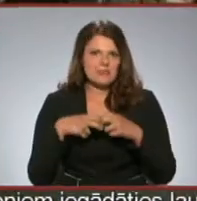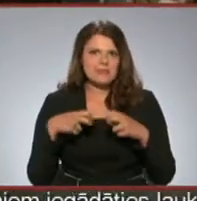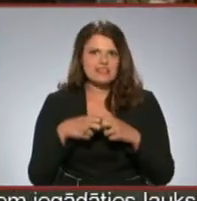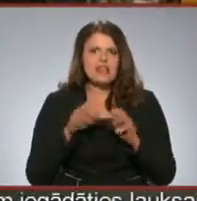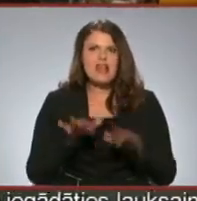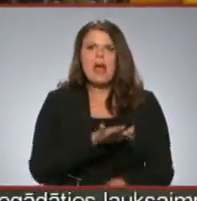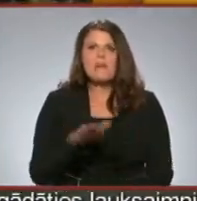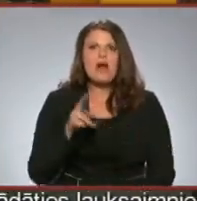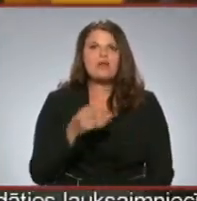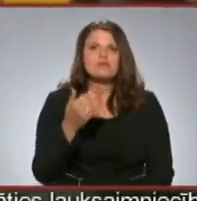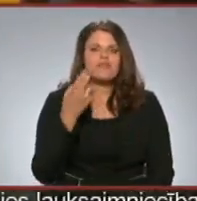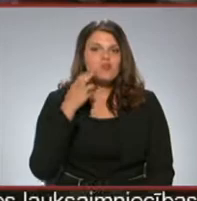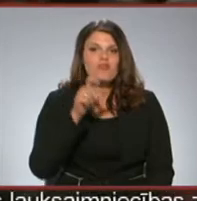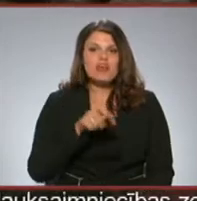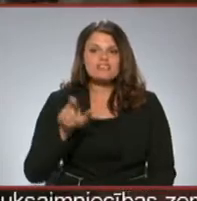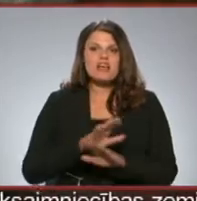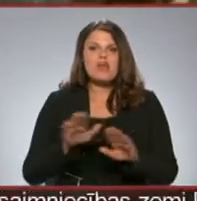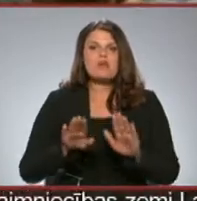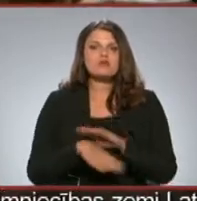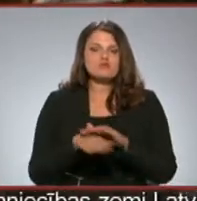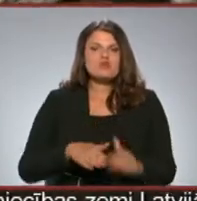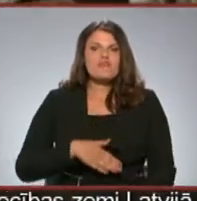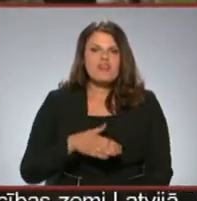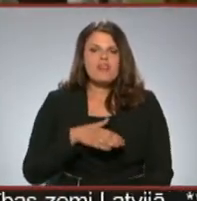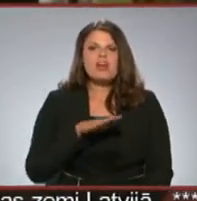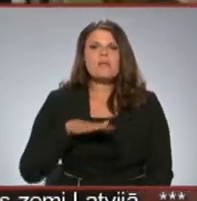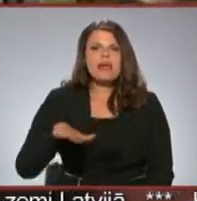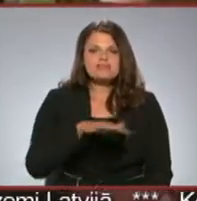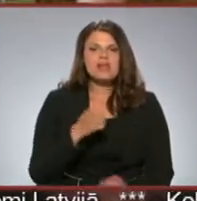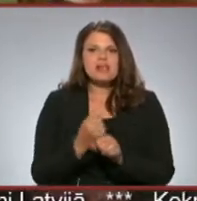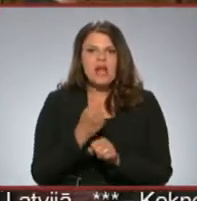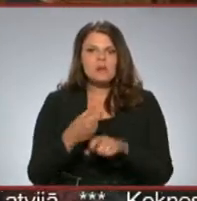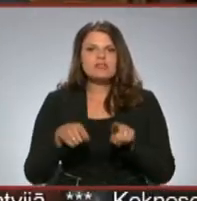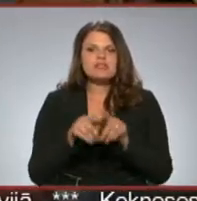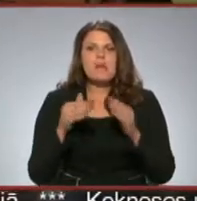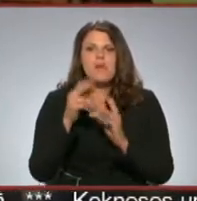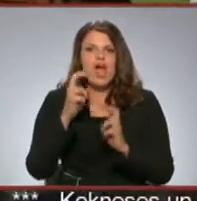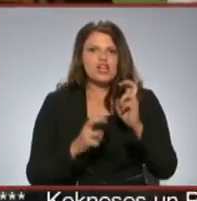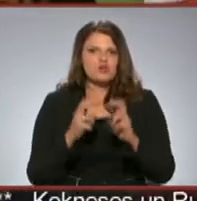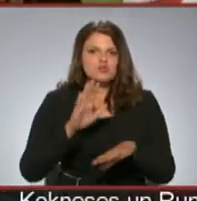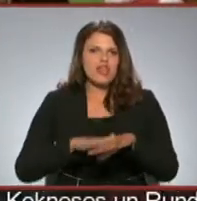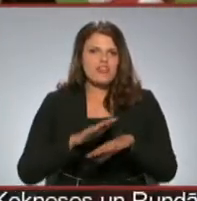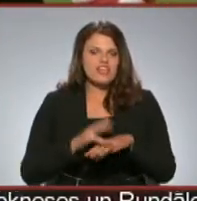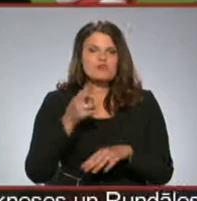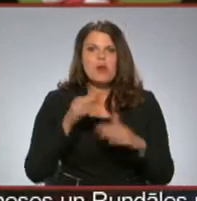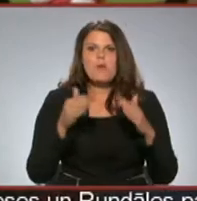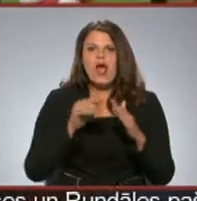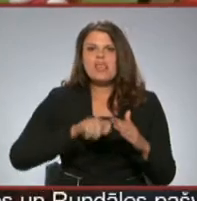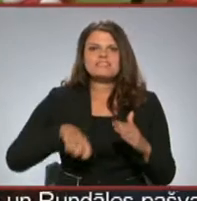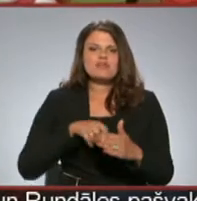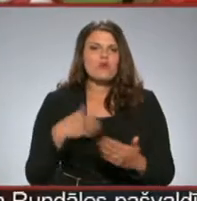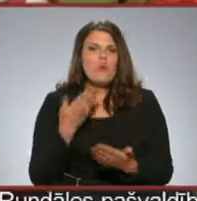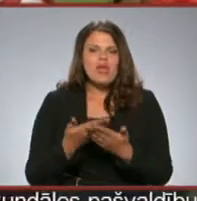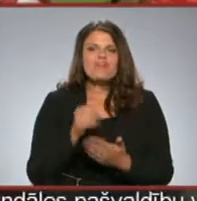Lai bērni un viņu vecāki nepalikt tukšiem vēderiem, Esplanādē darbojās arī mājražotāja tirdziņš un mājas virtū